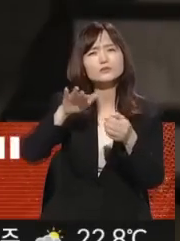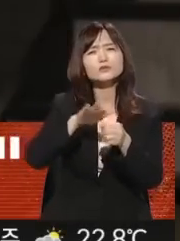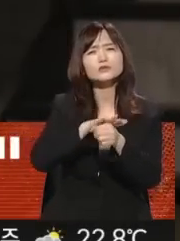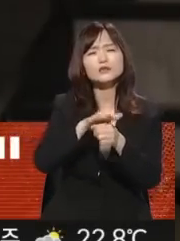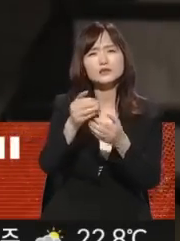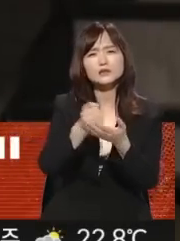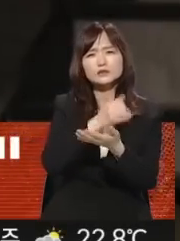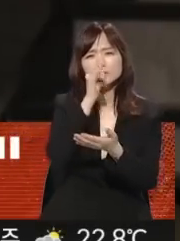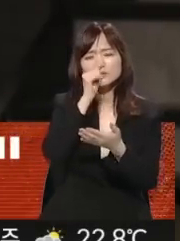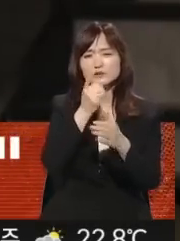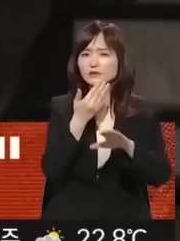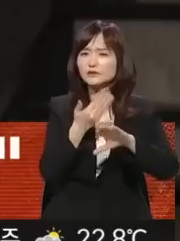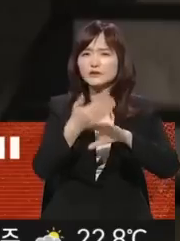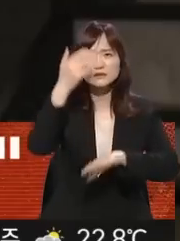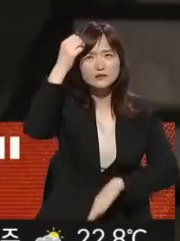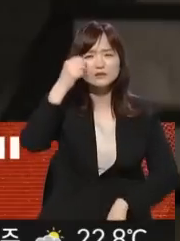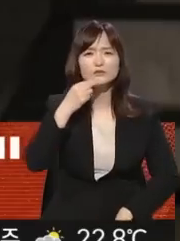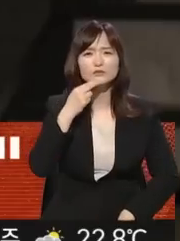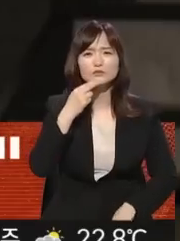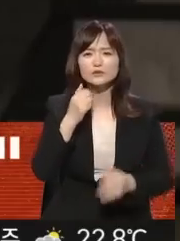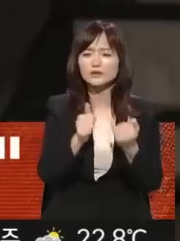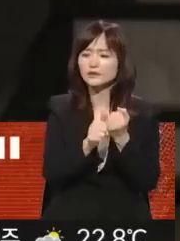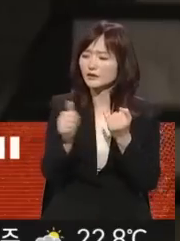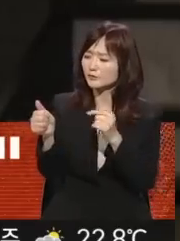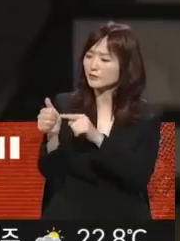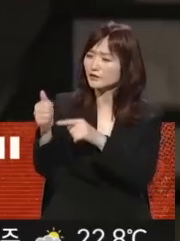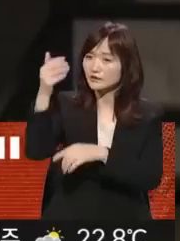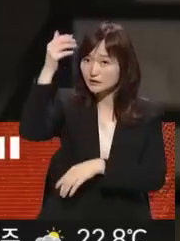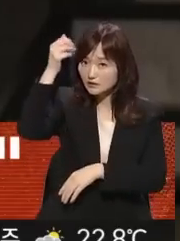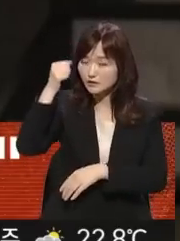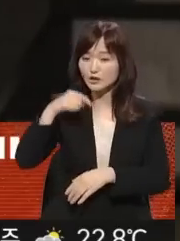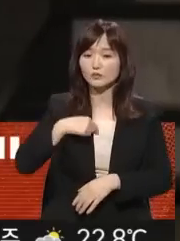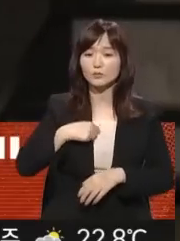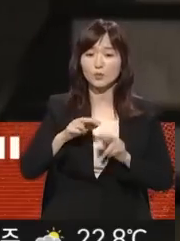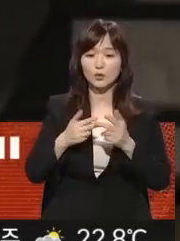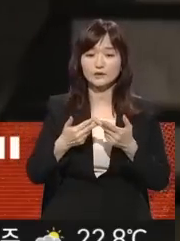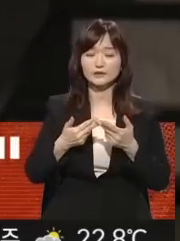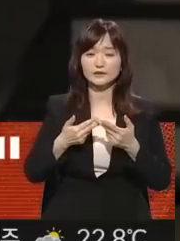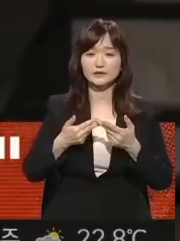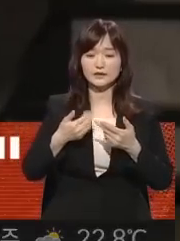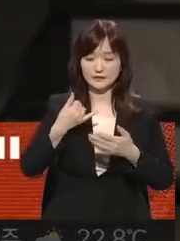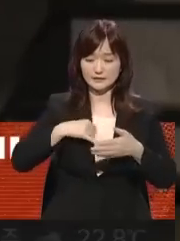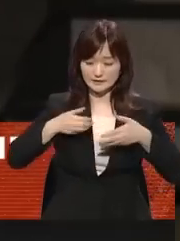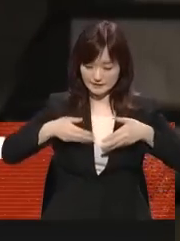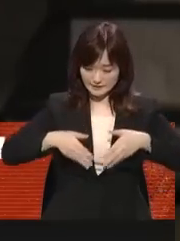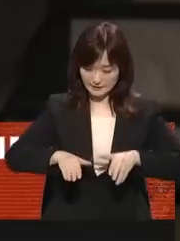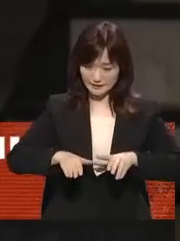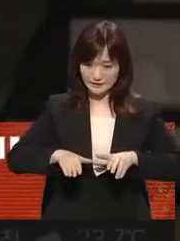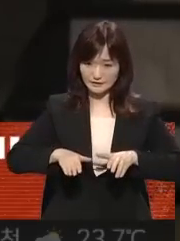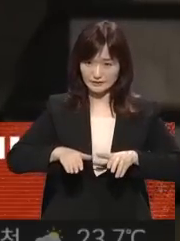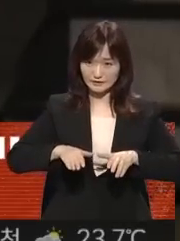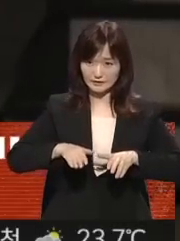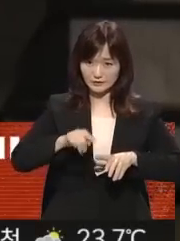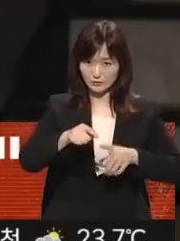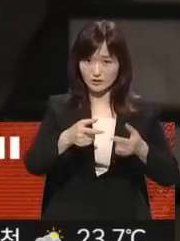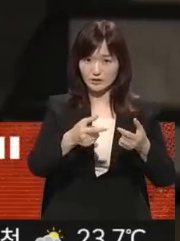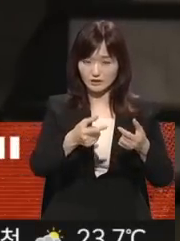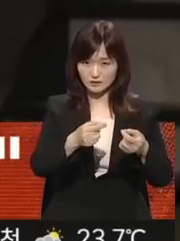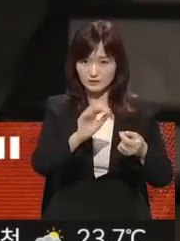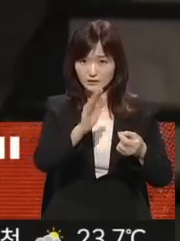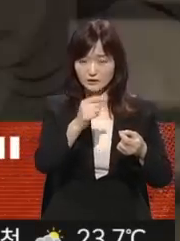걸 기억 못해도 오빠만큼 기억이 난다는 건데 본인의 아이를 낳다가 이런 일이 벌어 있는데 이렇게 냉정하게 바로